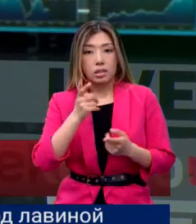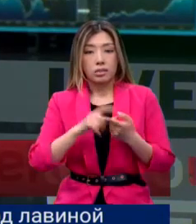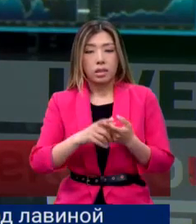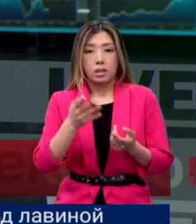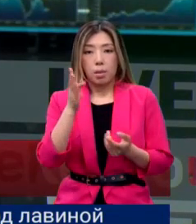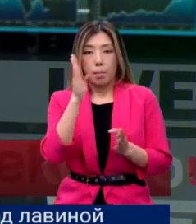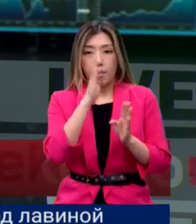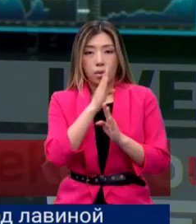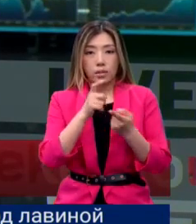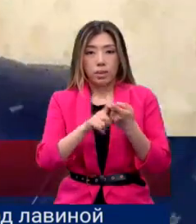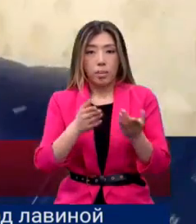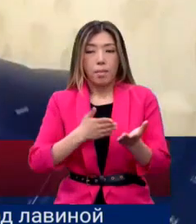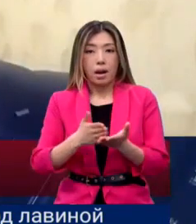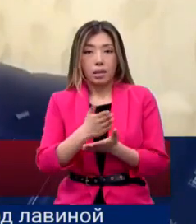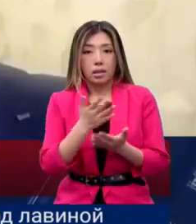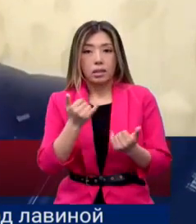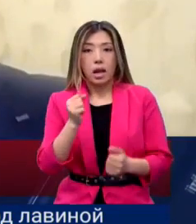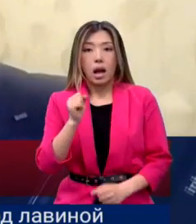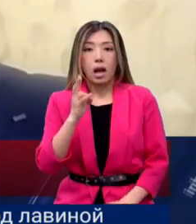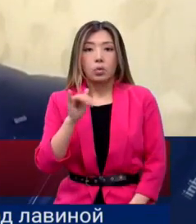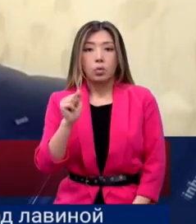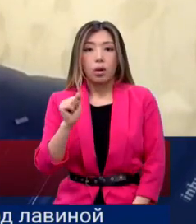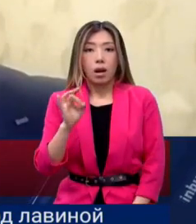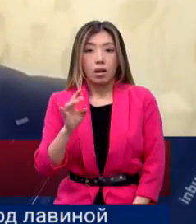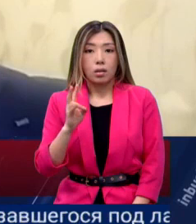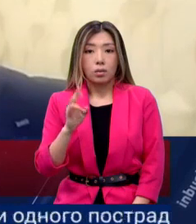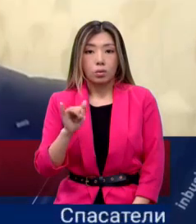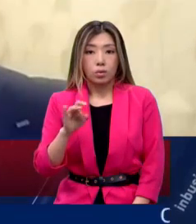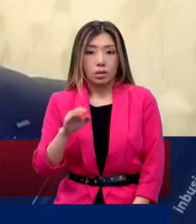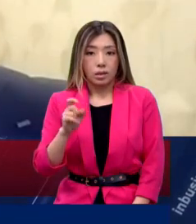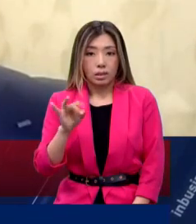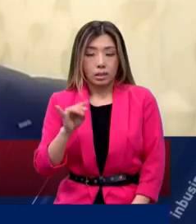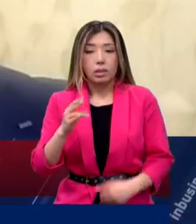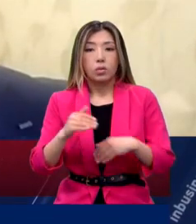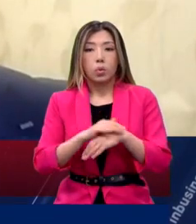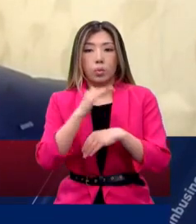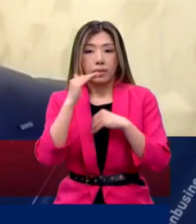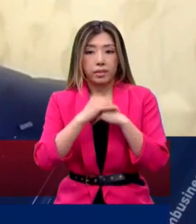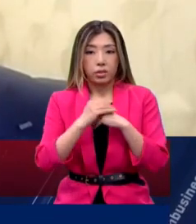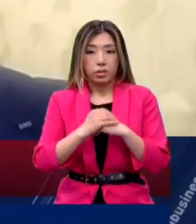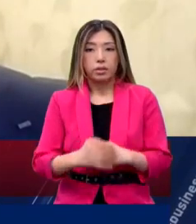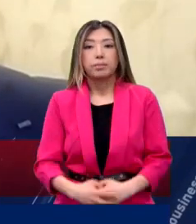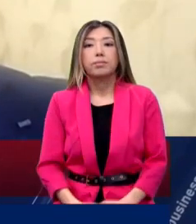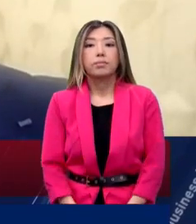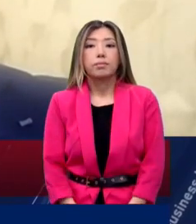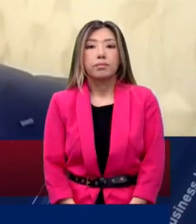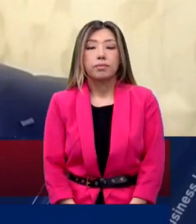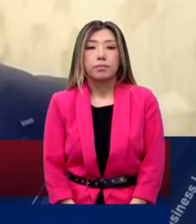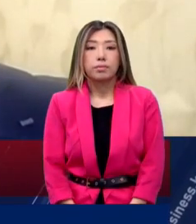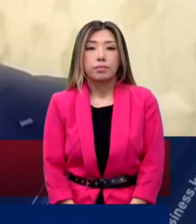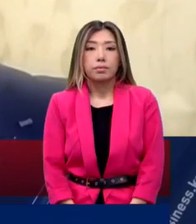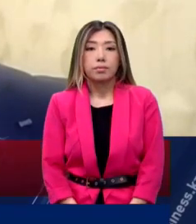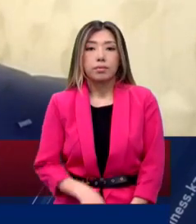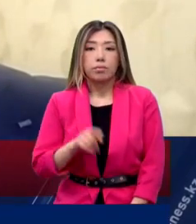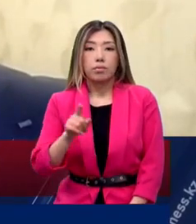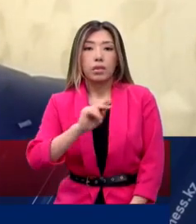Узнаем мнение экономистов. С нами на связи Ануар Нуртазин. Ануар, добрый вечер. Добрый вечер. Вы работаете напрямую